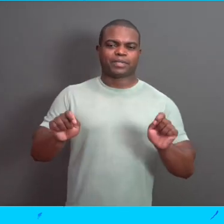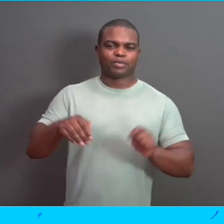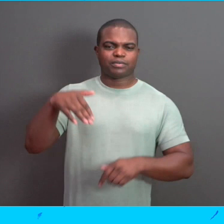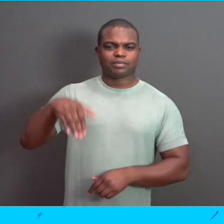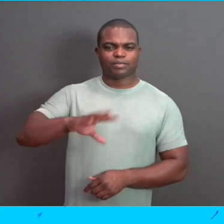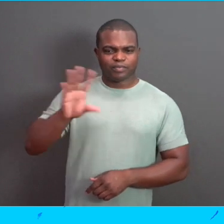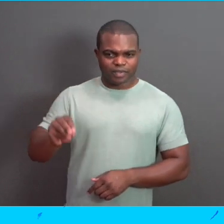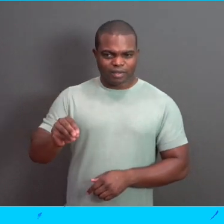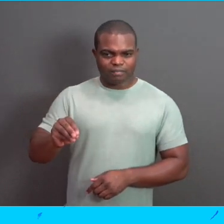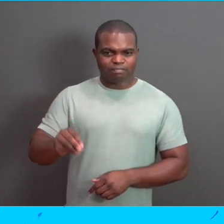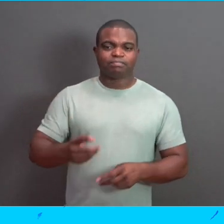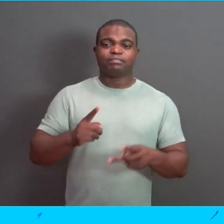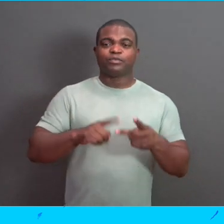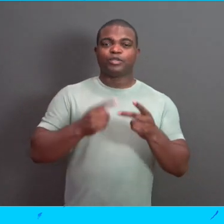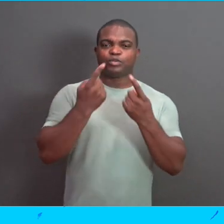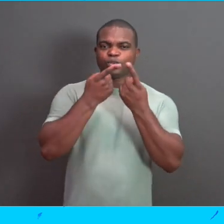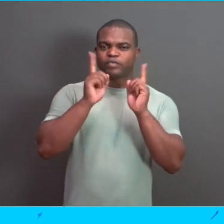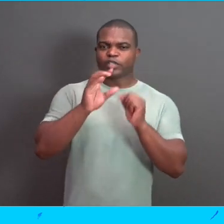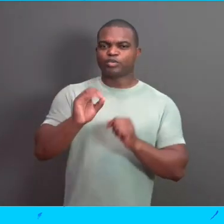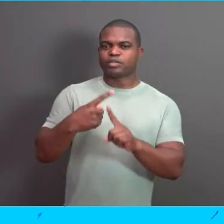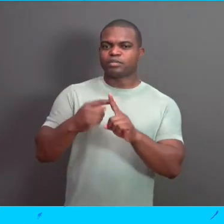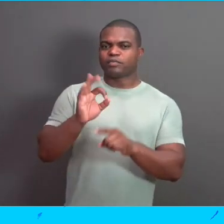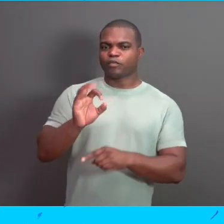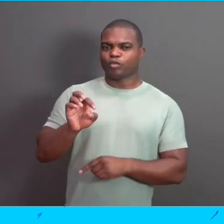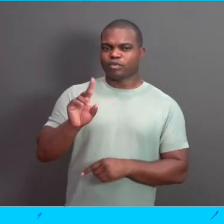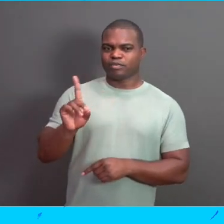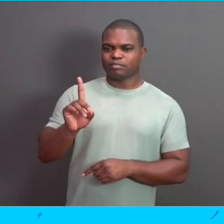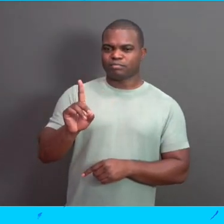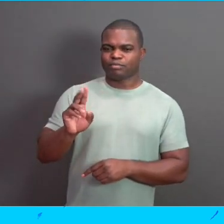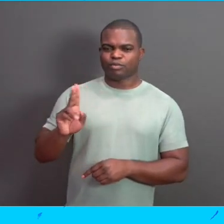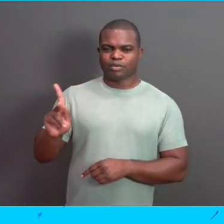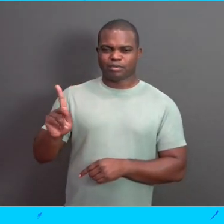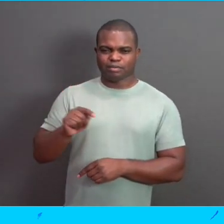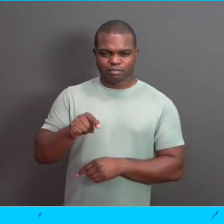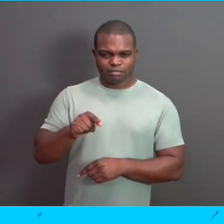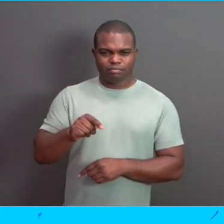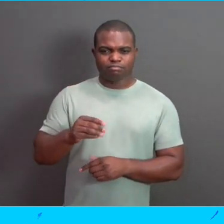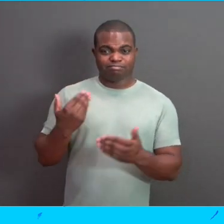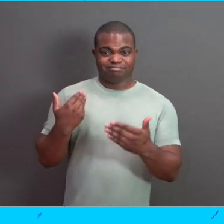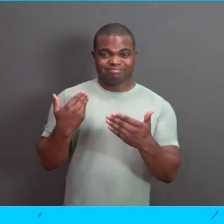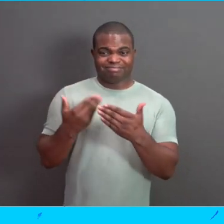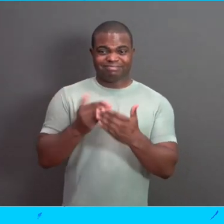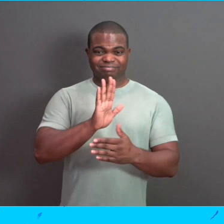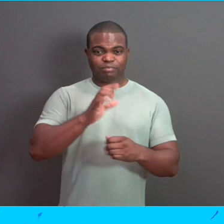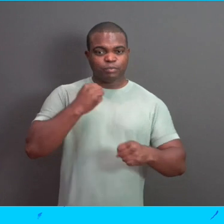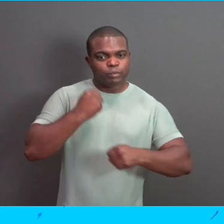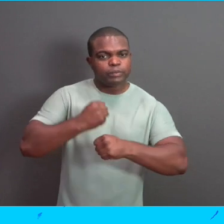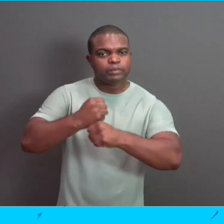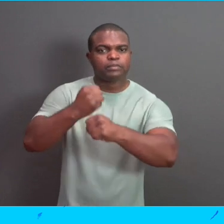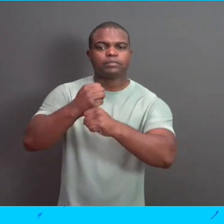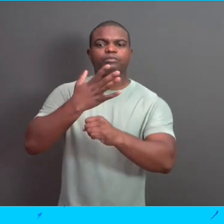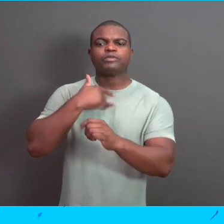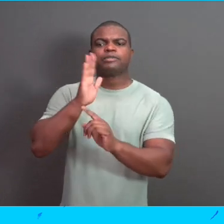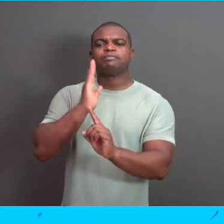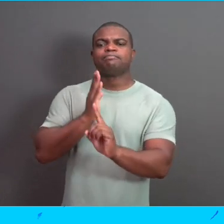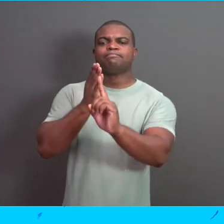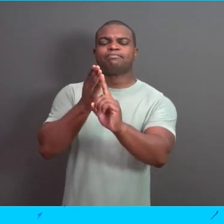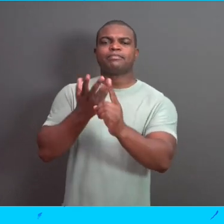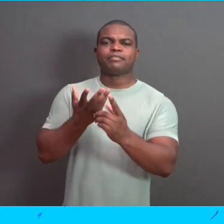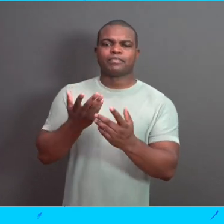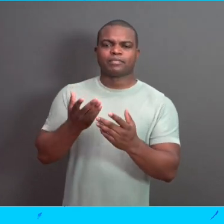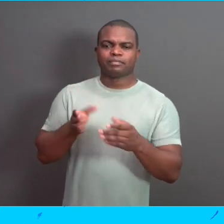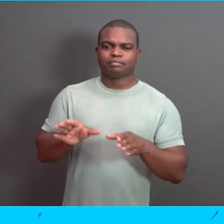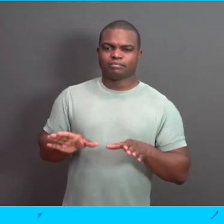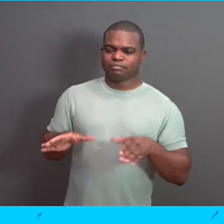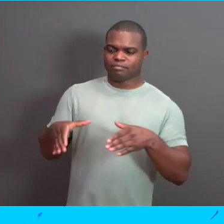aussi l'Université de Oxford au Royaume-Uni. Elle travaille dans un hub accélérateur et avec